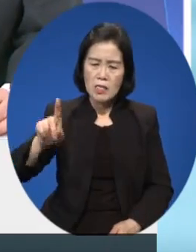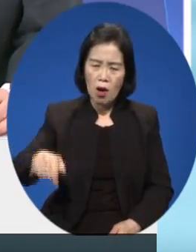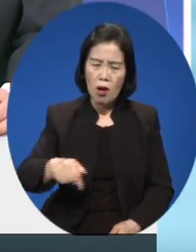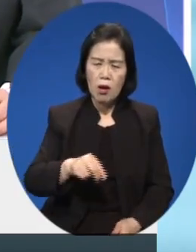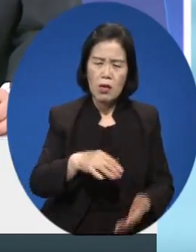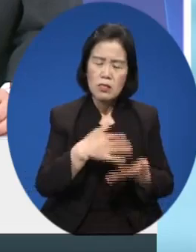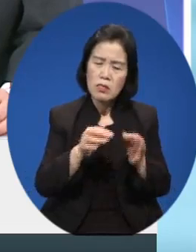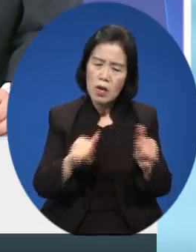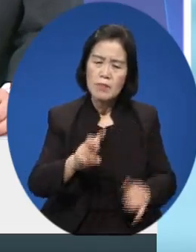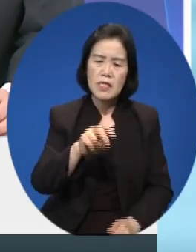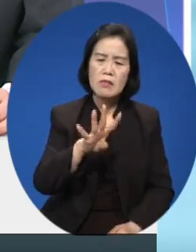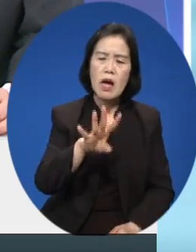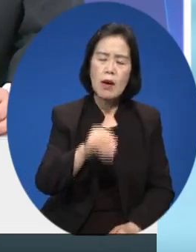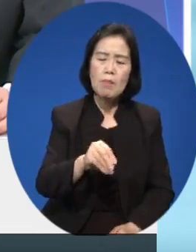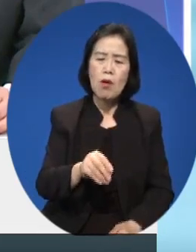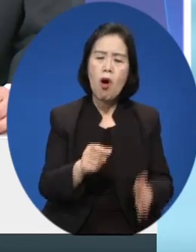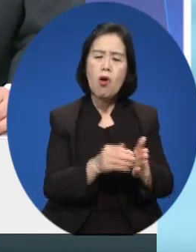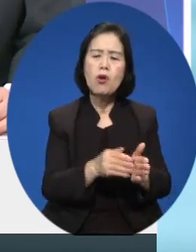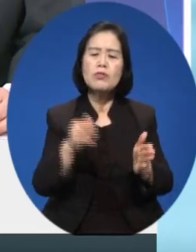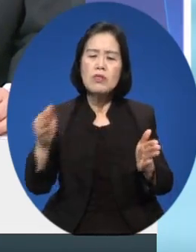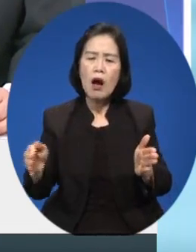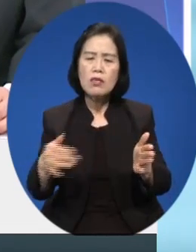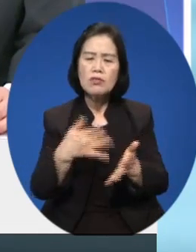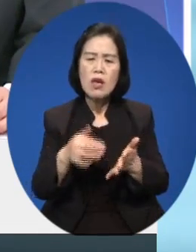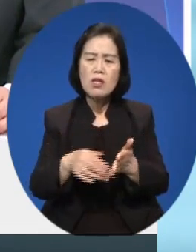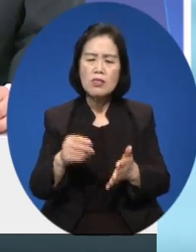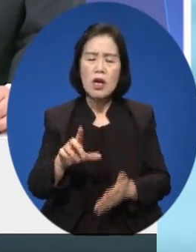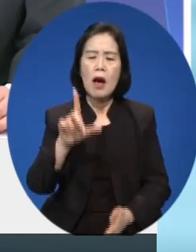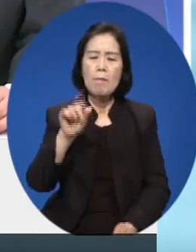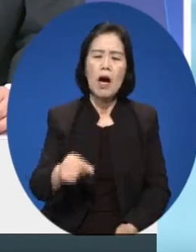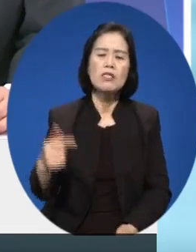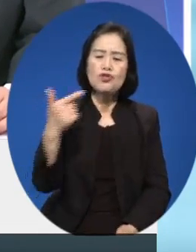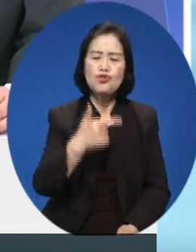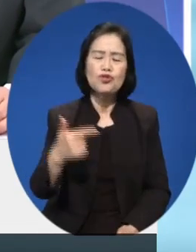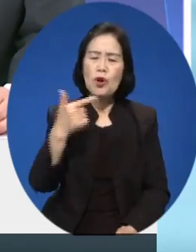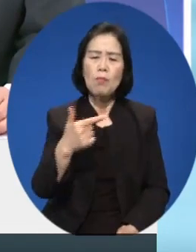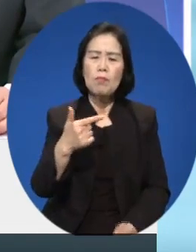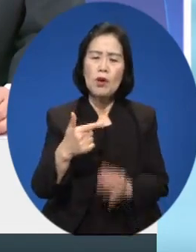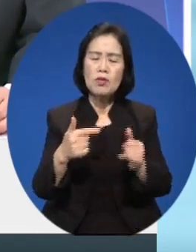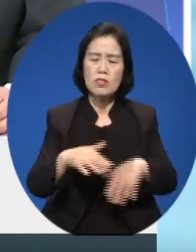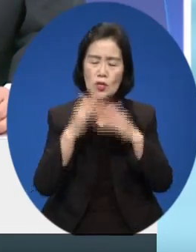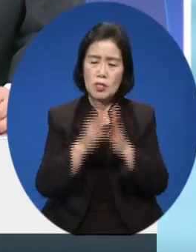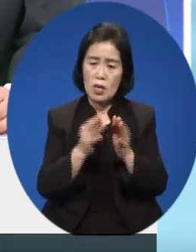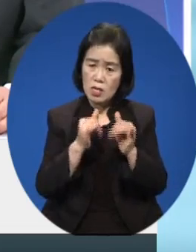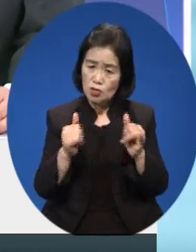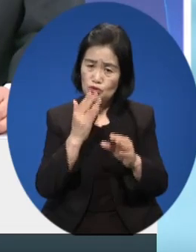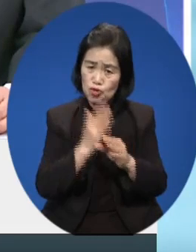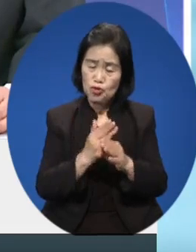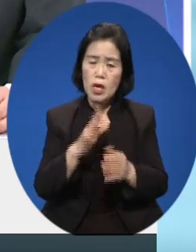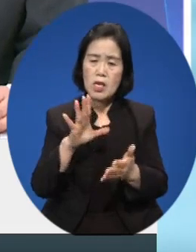불구하고 마스크팩의 연장 예상 수요를 약 만 6천 명 정도 라면서 전체 인구 중